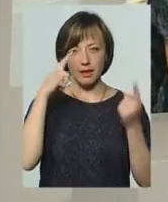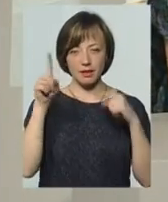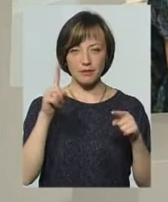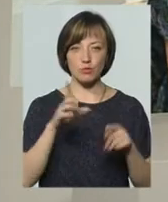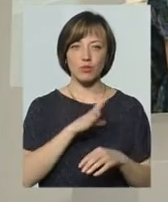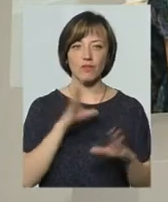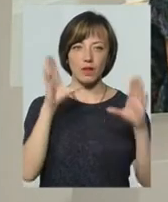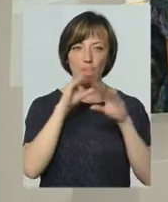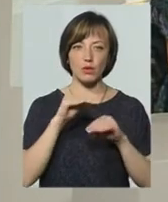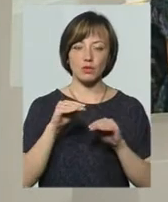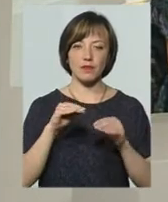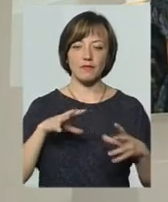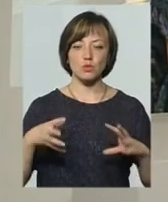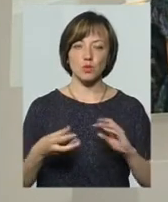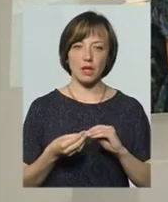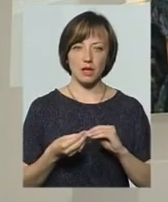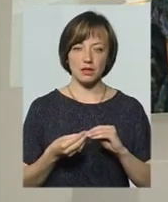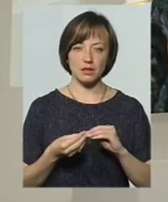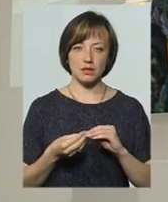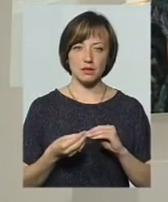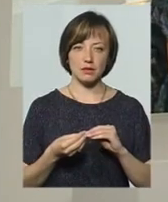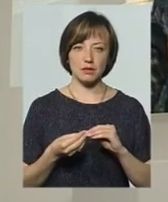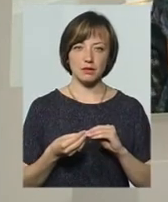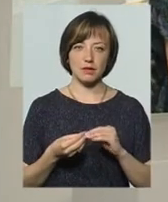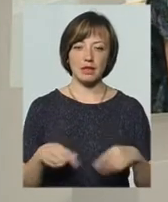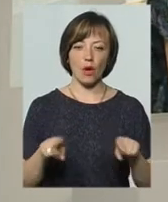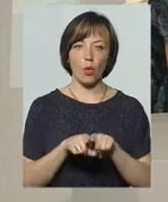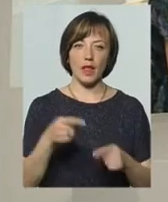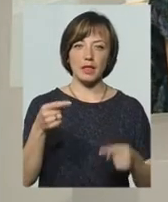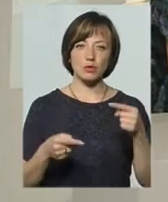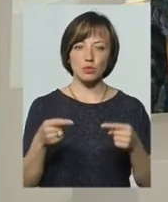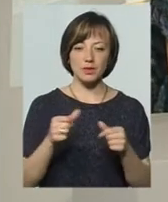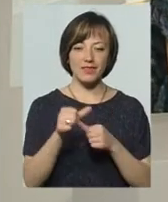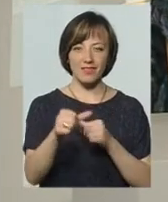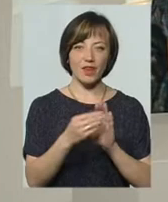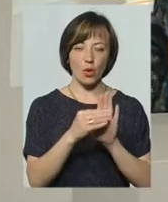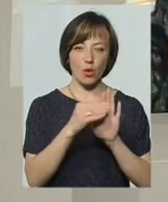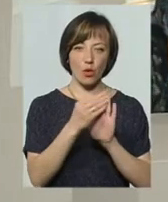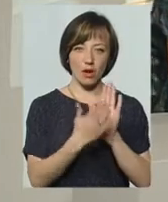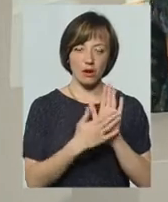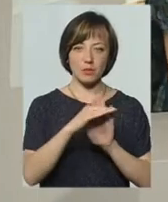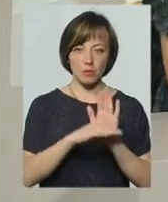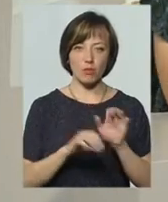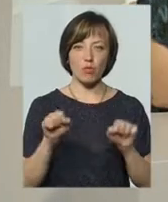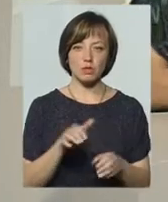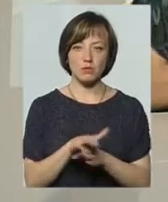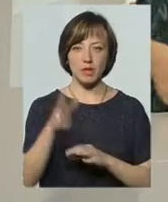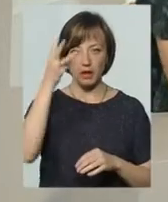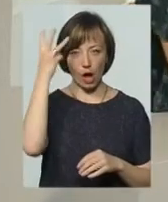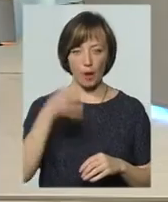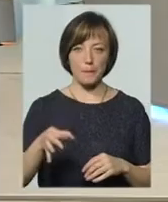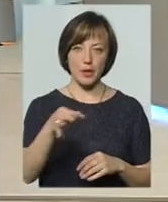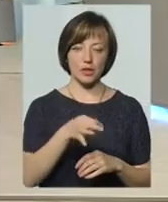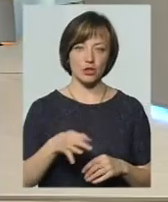ідеї, які вдалося в результаті такої дискусії виокремити, і які можна реалізувати на